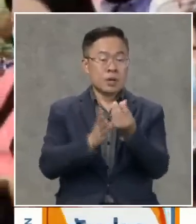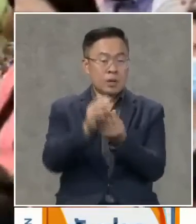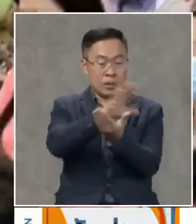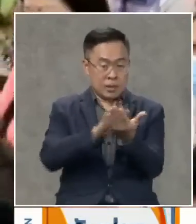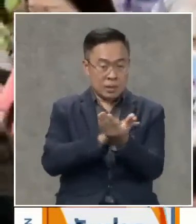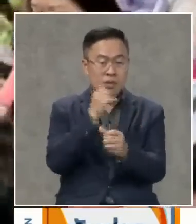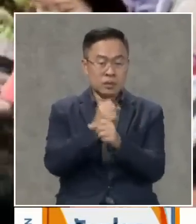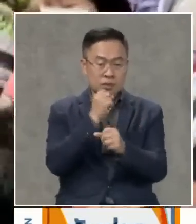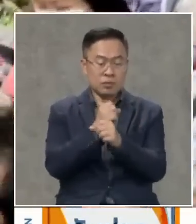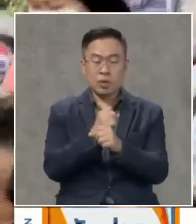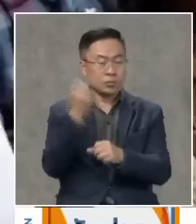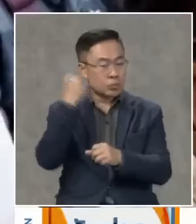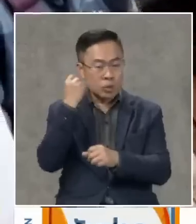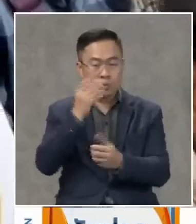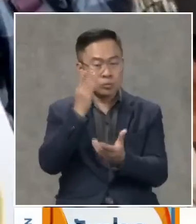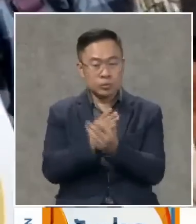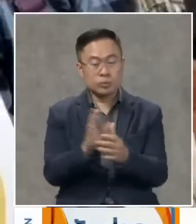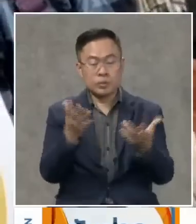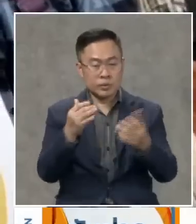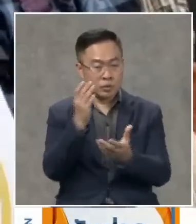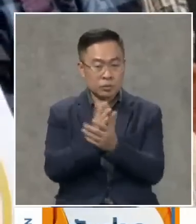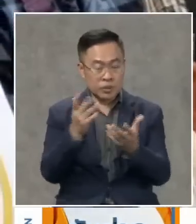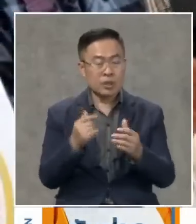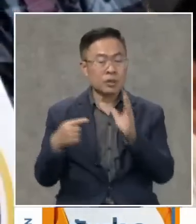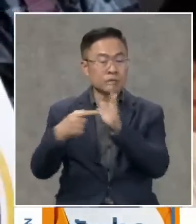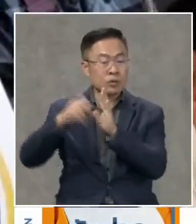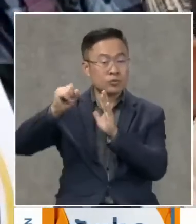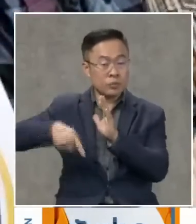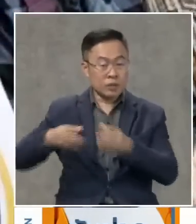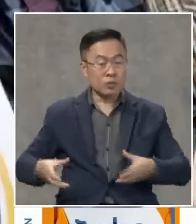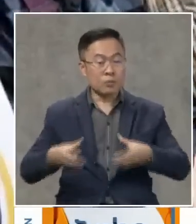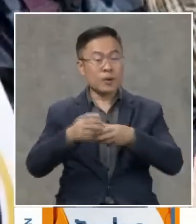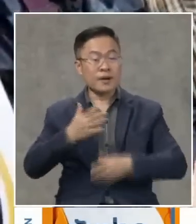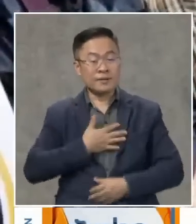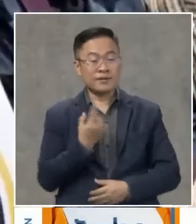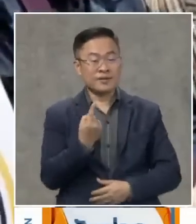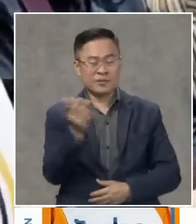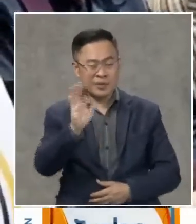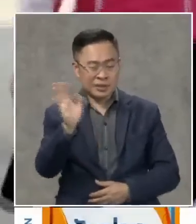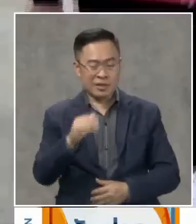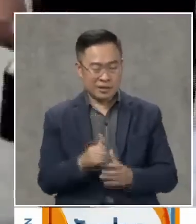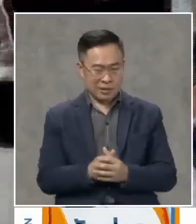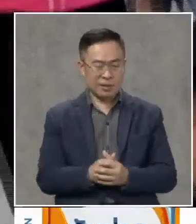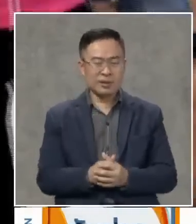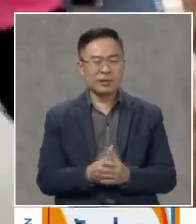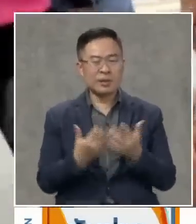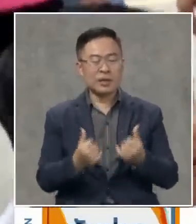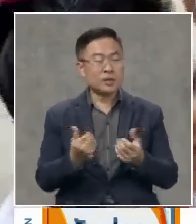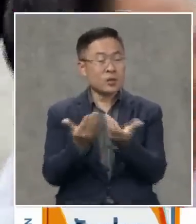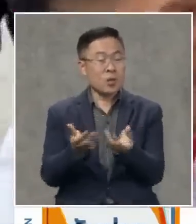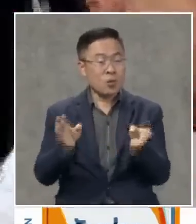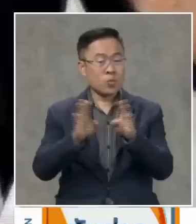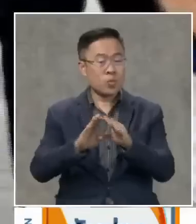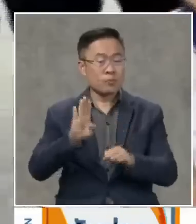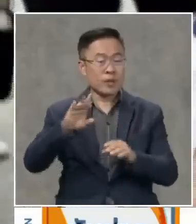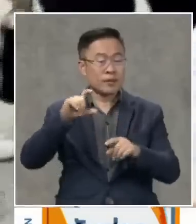บอกว่าทำงานไม่เคยหยุดและก็ไม่เคยบอกว่าจังหวัดสุพรรณบุรีเป็นของพรรคการเมืองใดพรรคการเมืองหนึ่งหรือเป็นของตระกูลใดตระกูลหนึ่ง